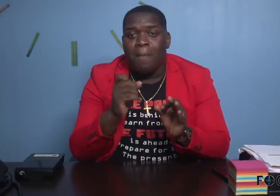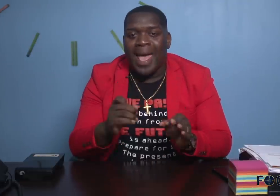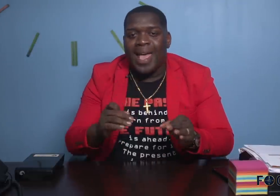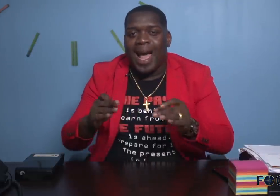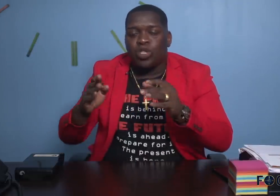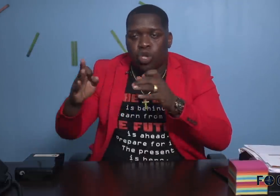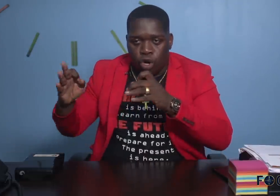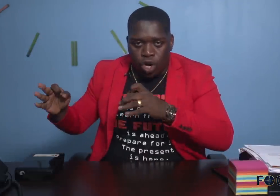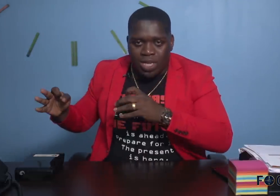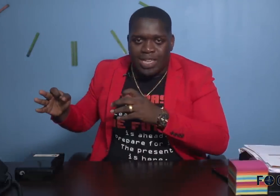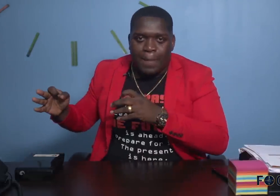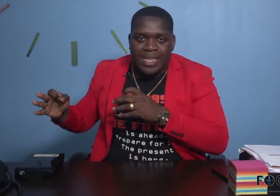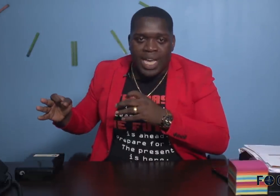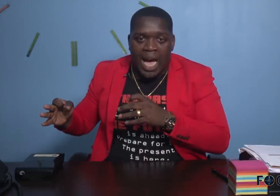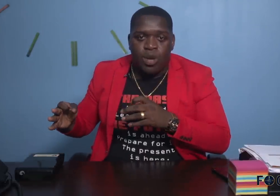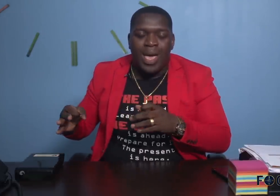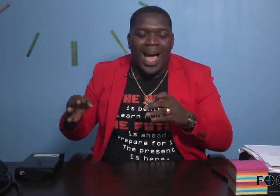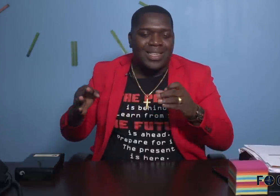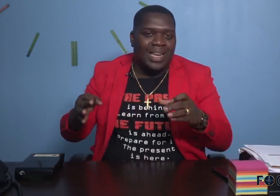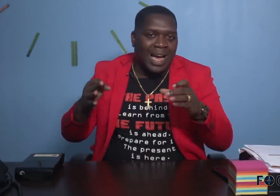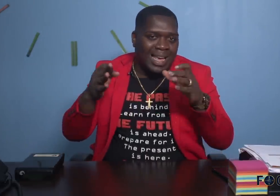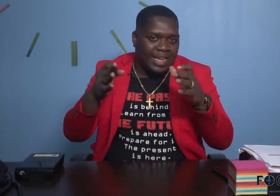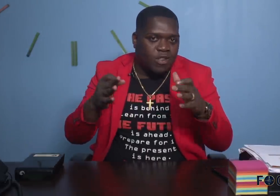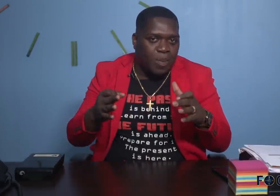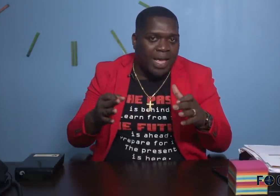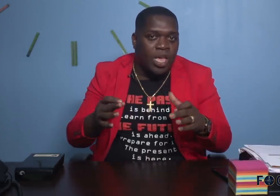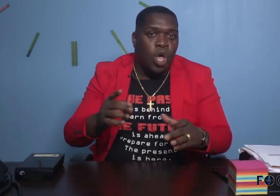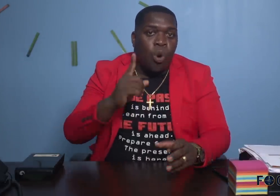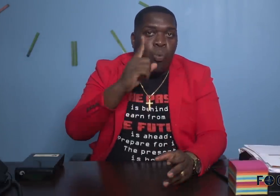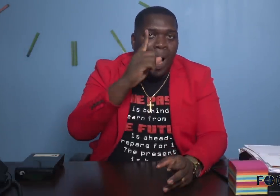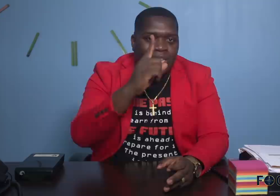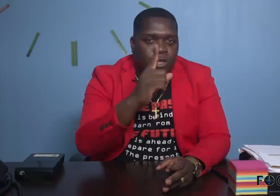Voor voor mij had druk te tapajari. We actie naar alle